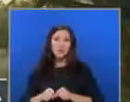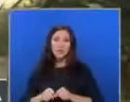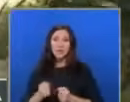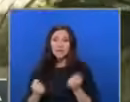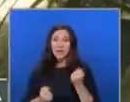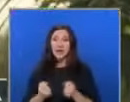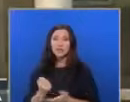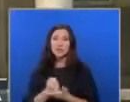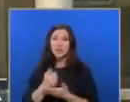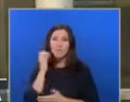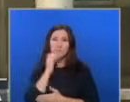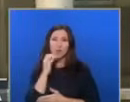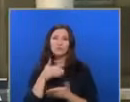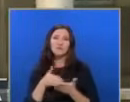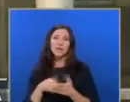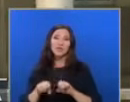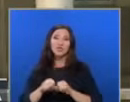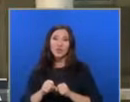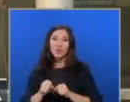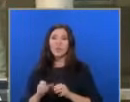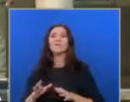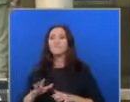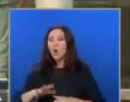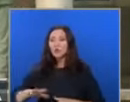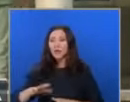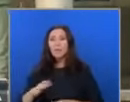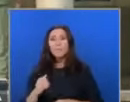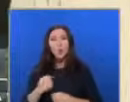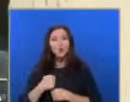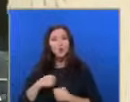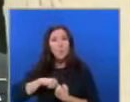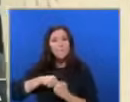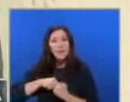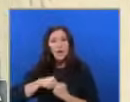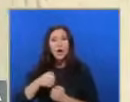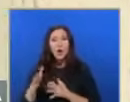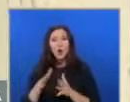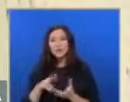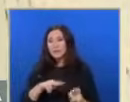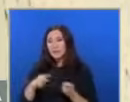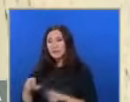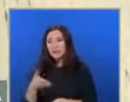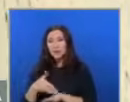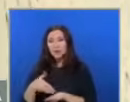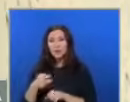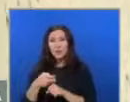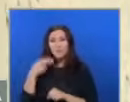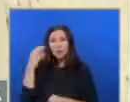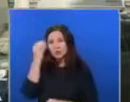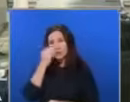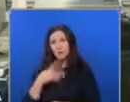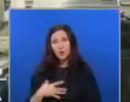за лечение в Пирогов. Заради щетите в отделението по ортопедия, пациентите са преместени временно в хирургията на болницата в